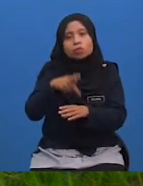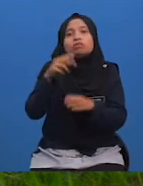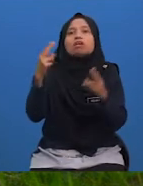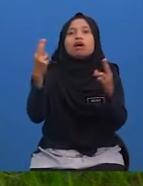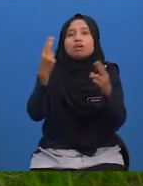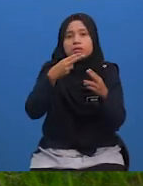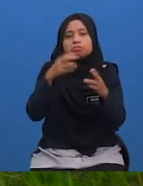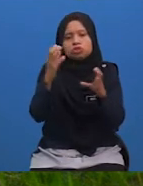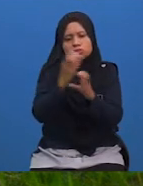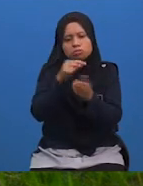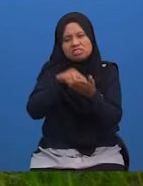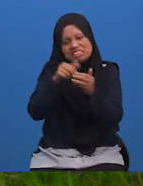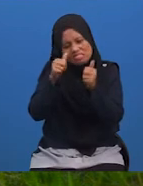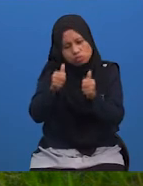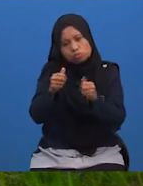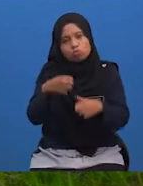cabaran ini dengan tabah.